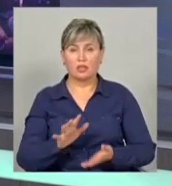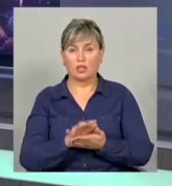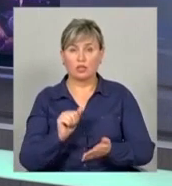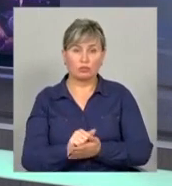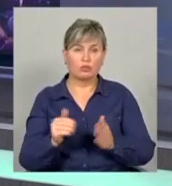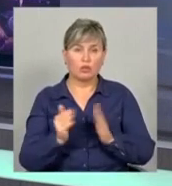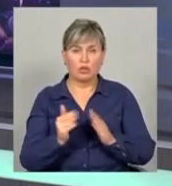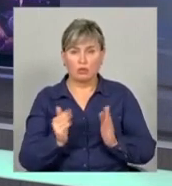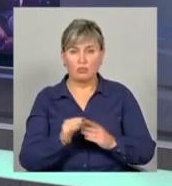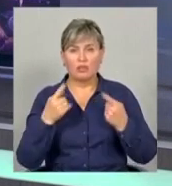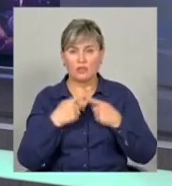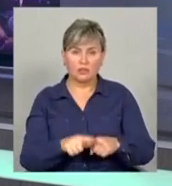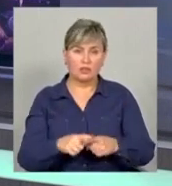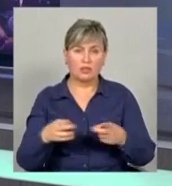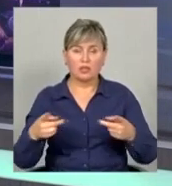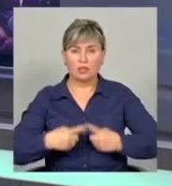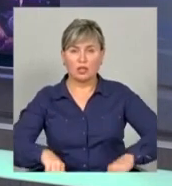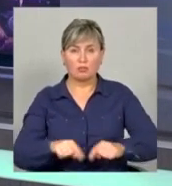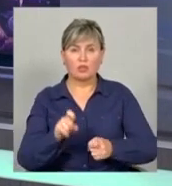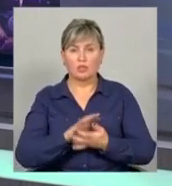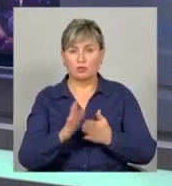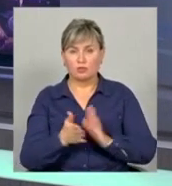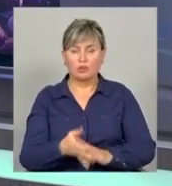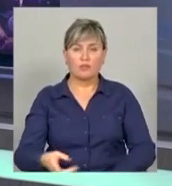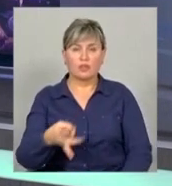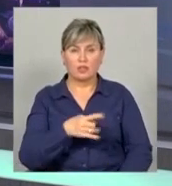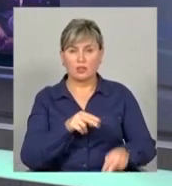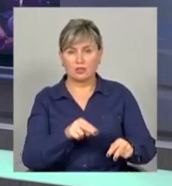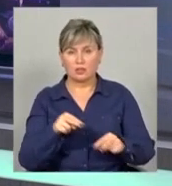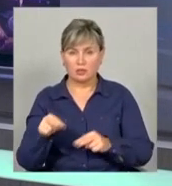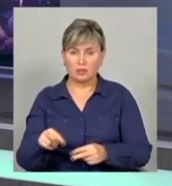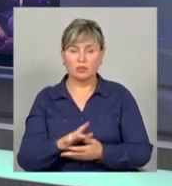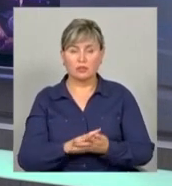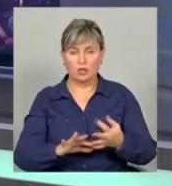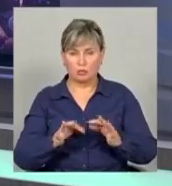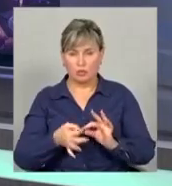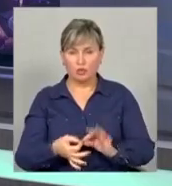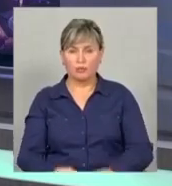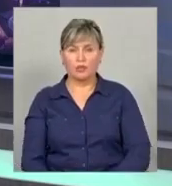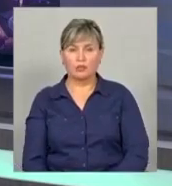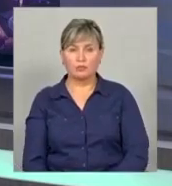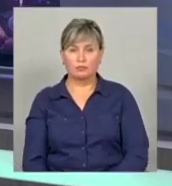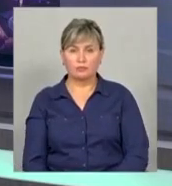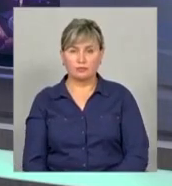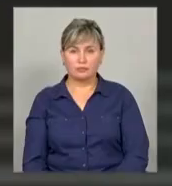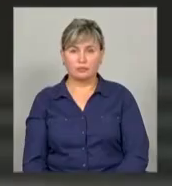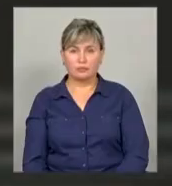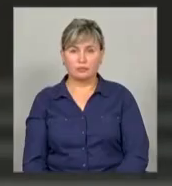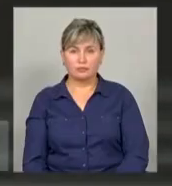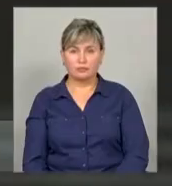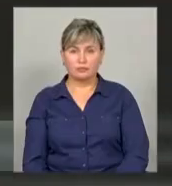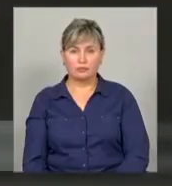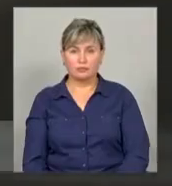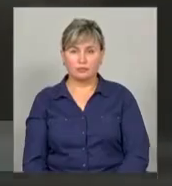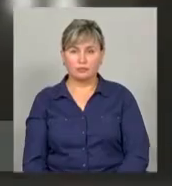сотни домов и инфраструктурных объектов. За ситуацией в регионе следит наш столичный корреспондент Даля Насипова.